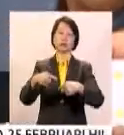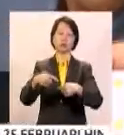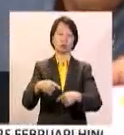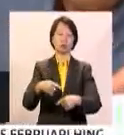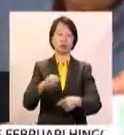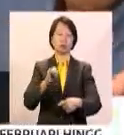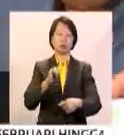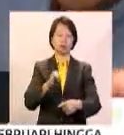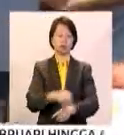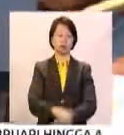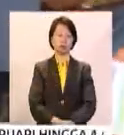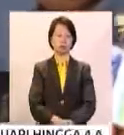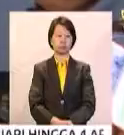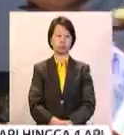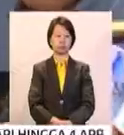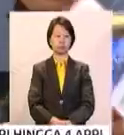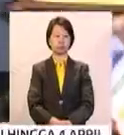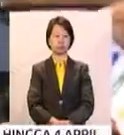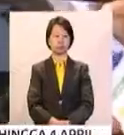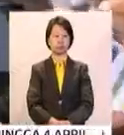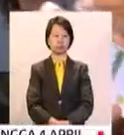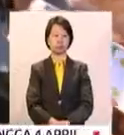dapat maklumat. Bawa sikit.